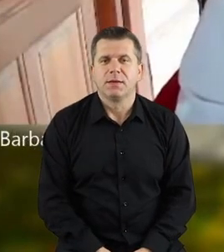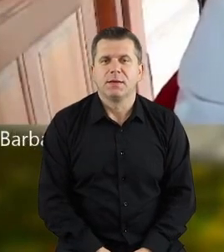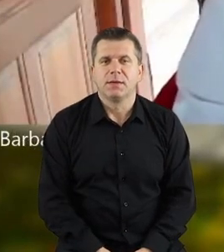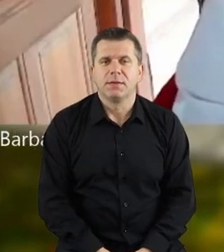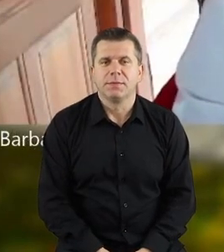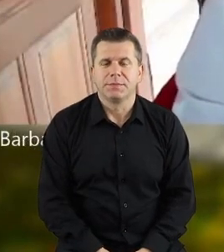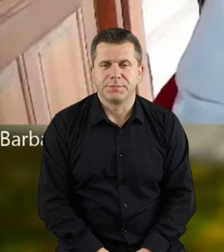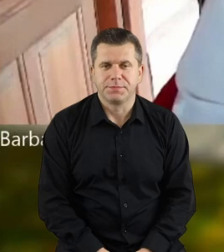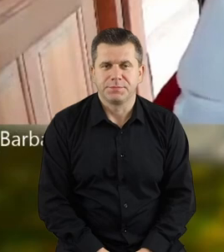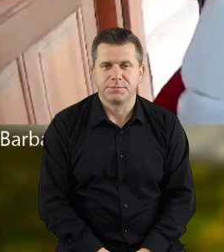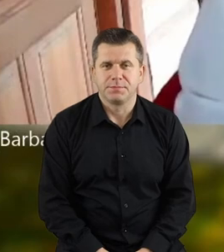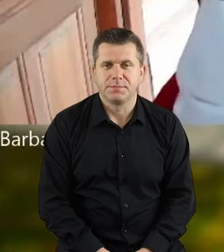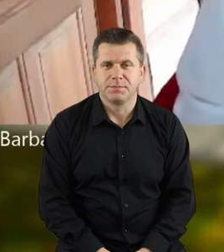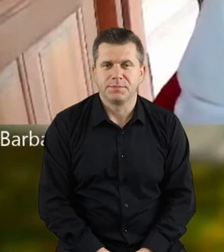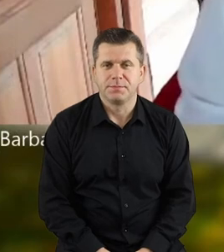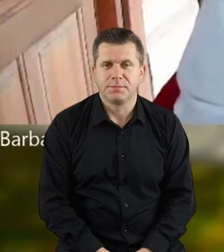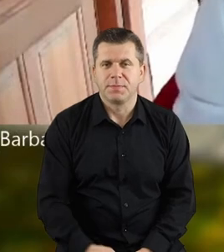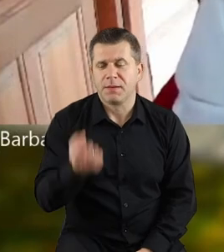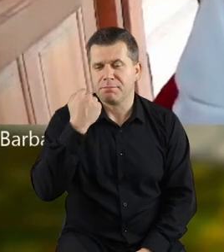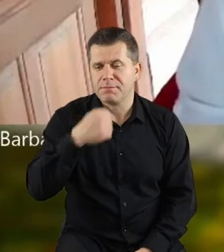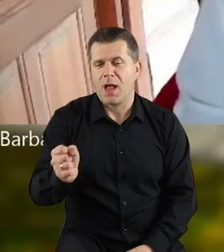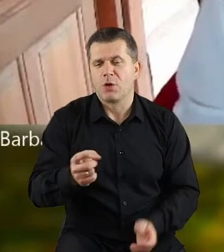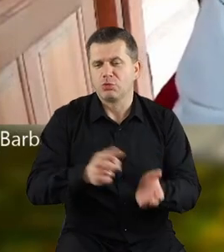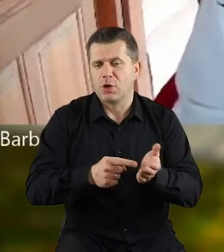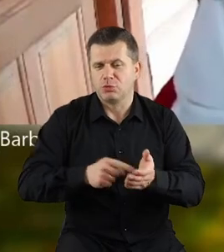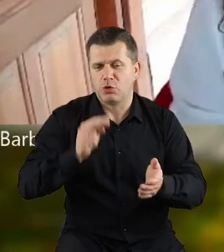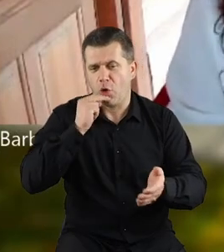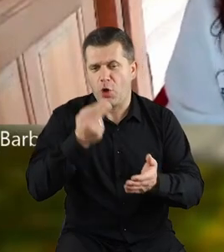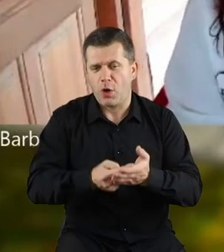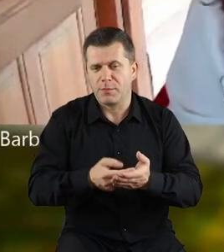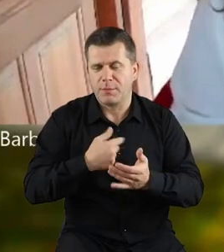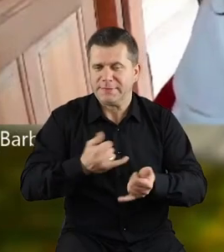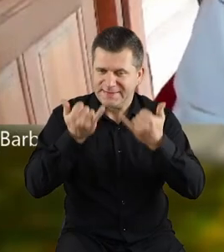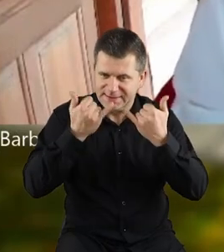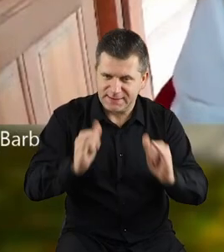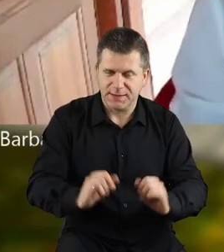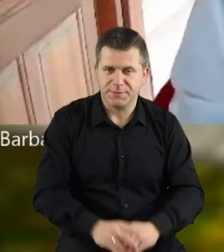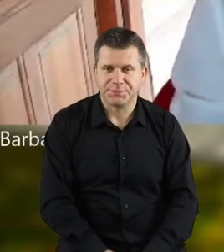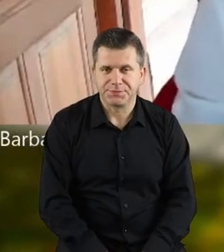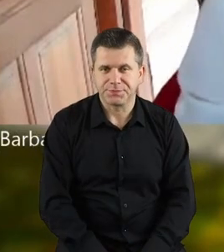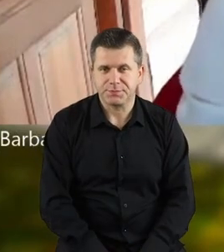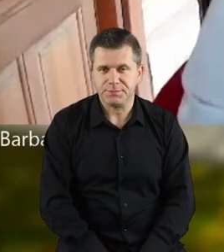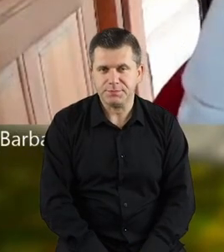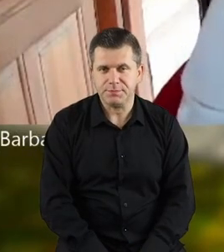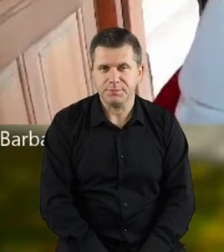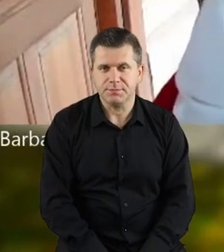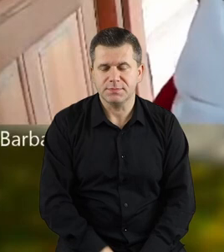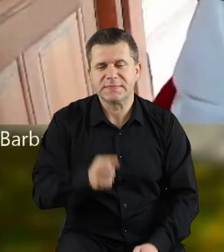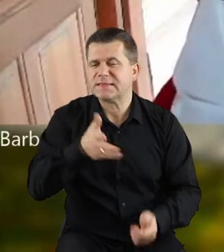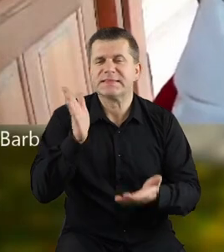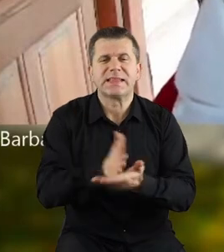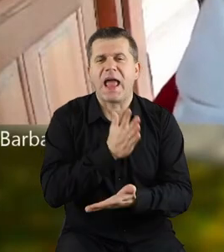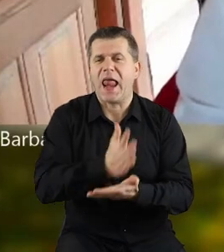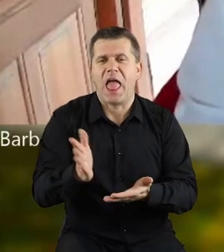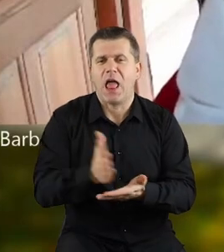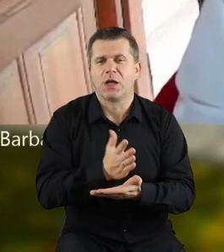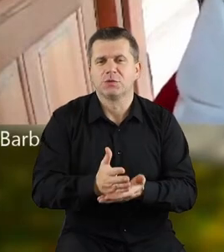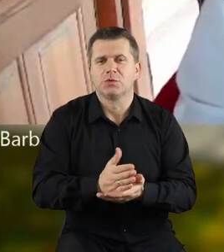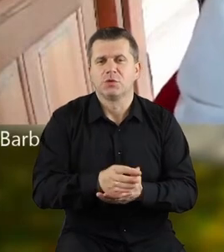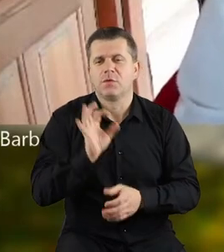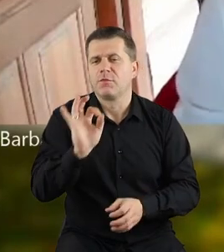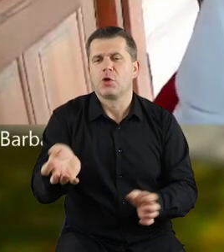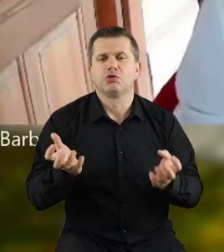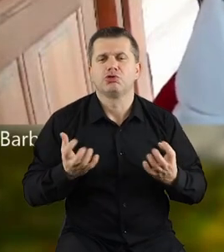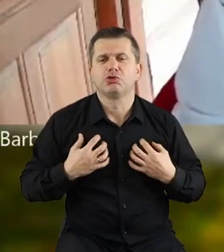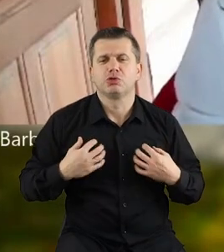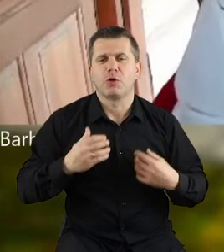na które bardzo często odpowiadam sama sobie inaczej, bo to chyba zależy od